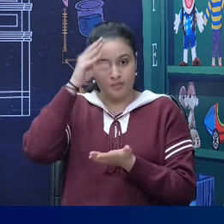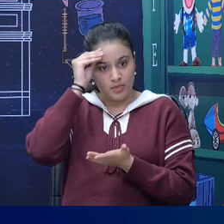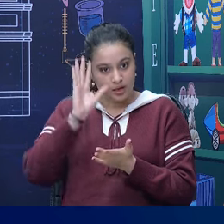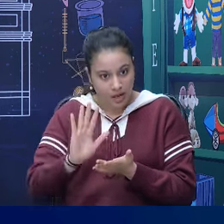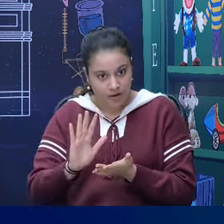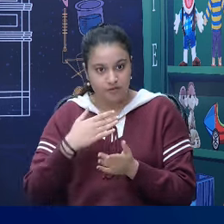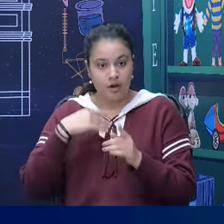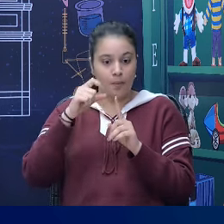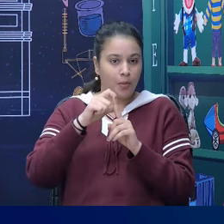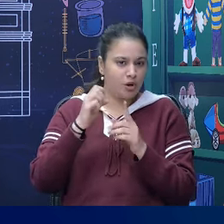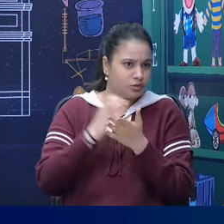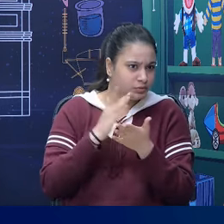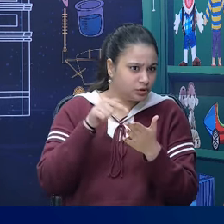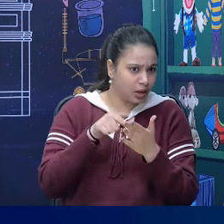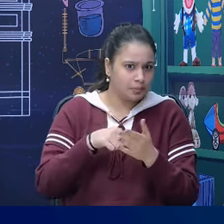पॉलीनोट